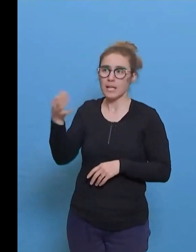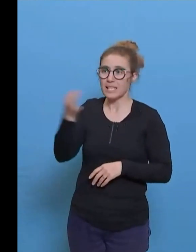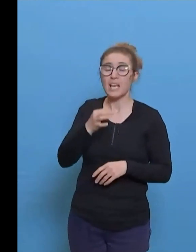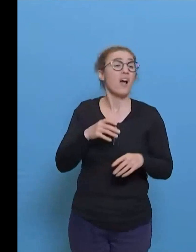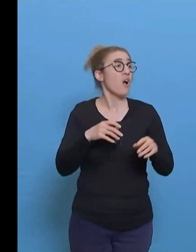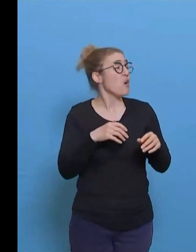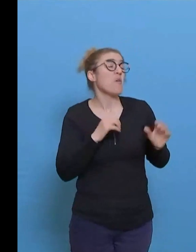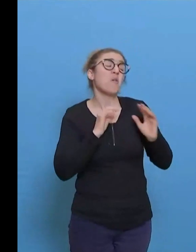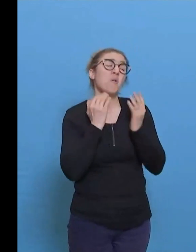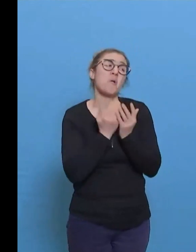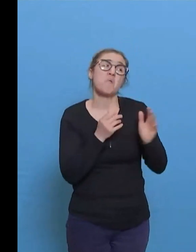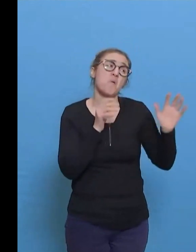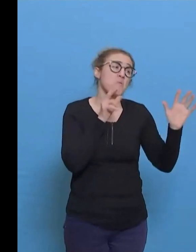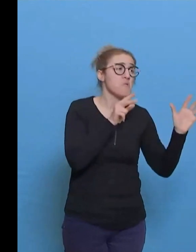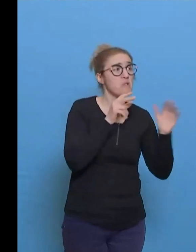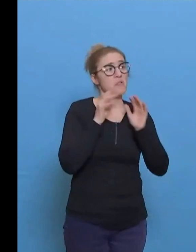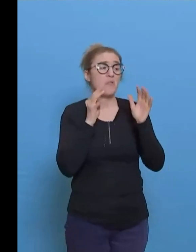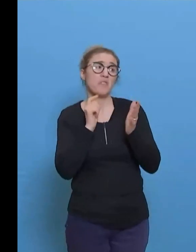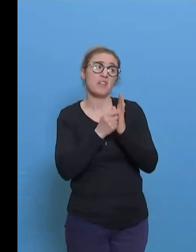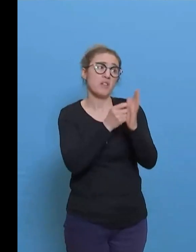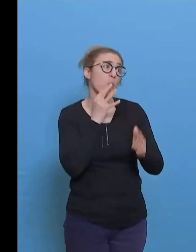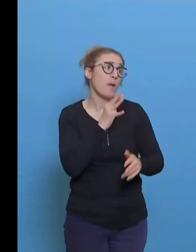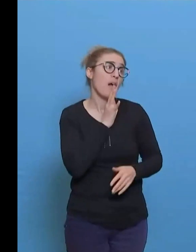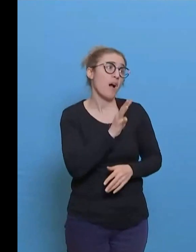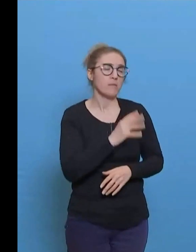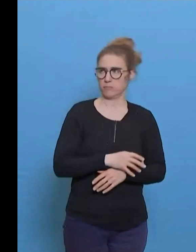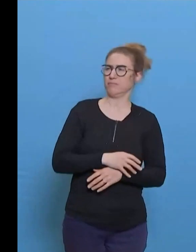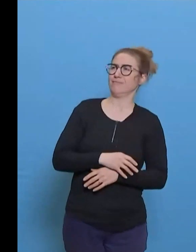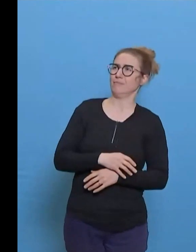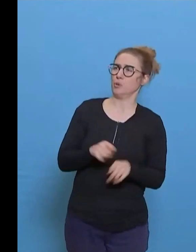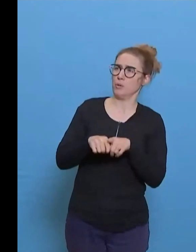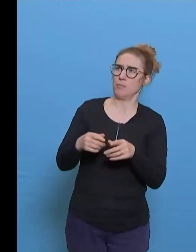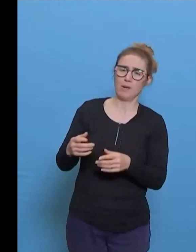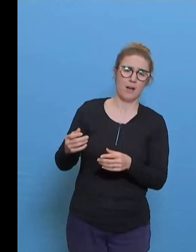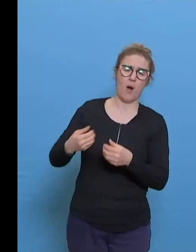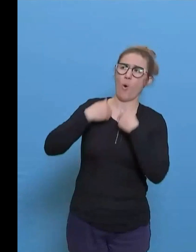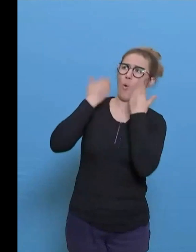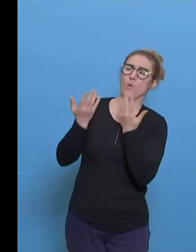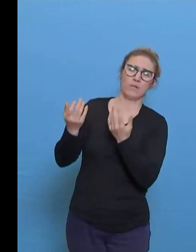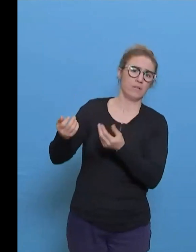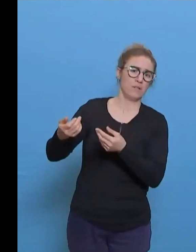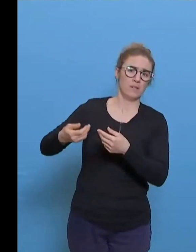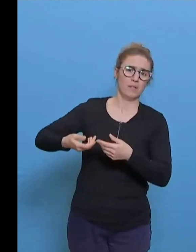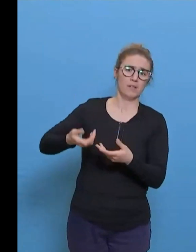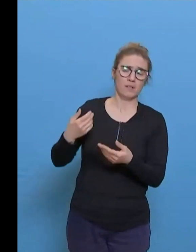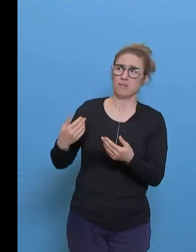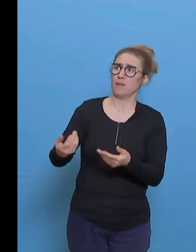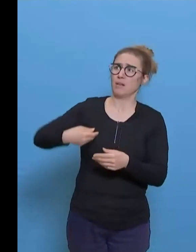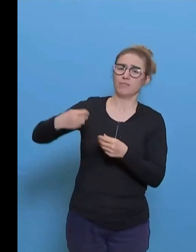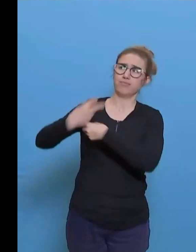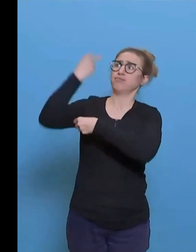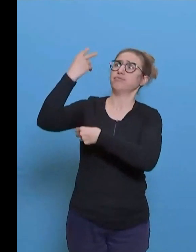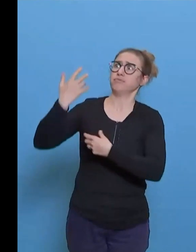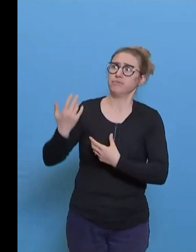9 représentations d'opéra, salissant nos institutions culturelles que nous affectionnons tant. Donc entendez